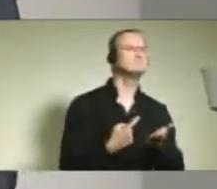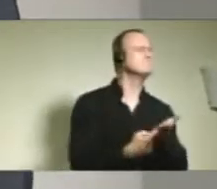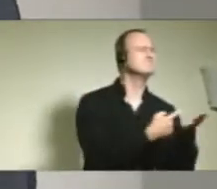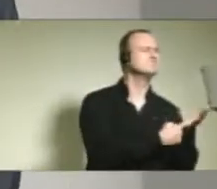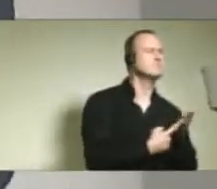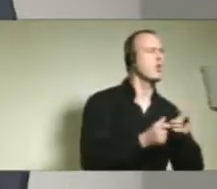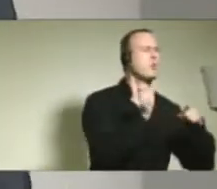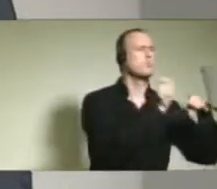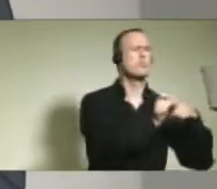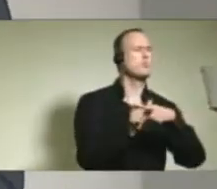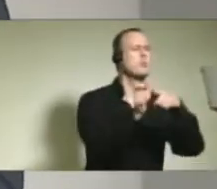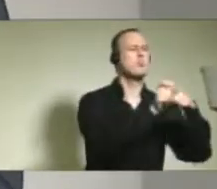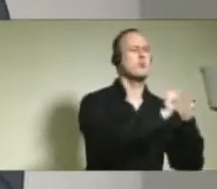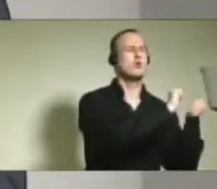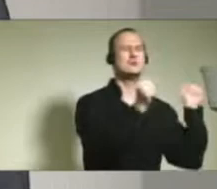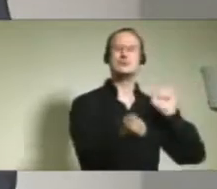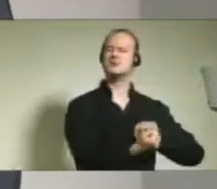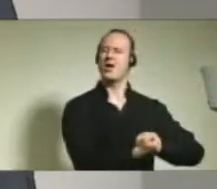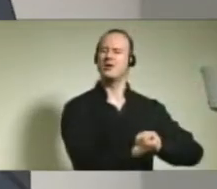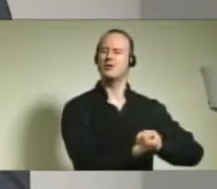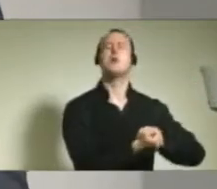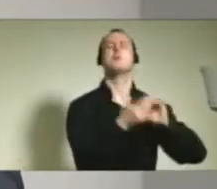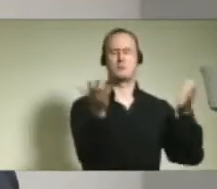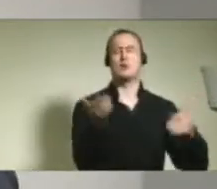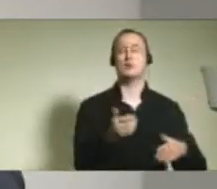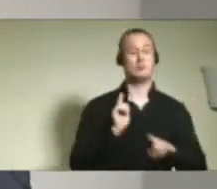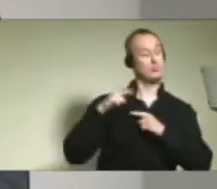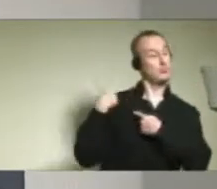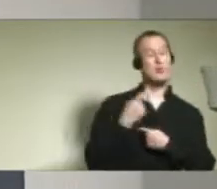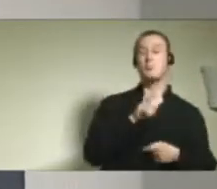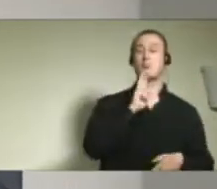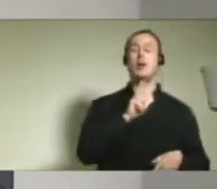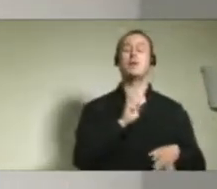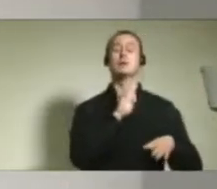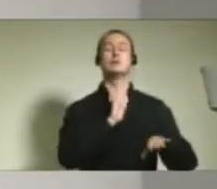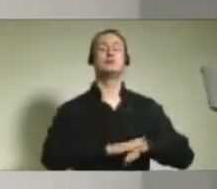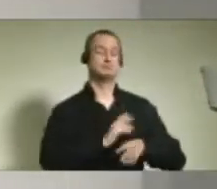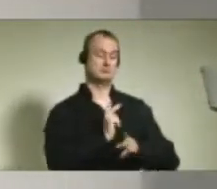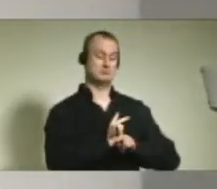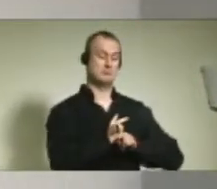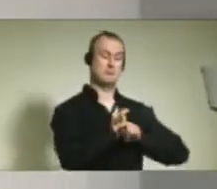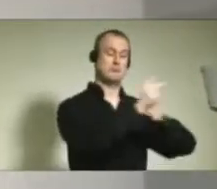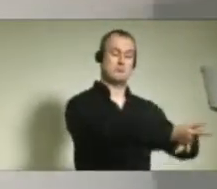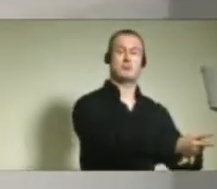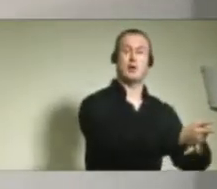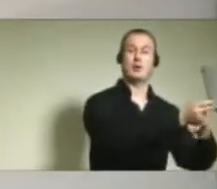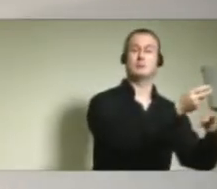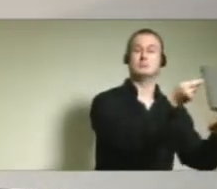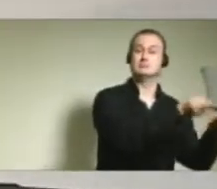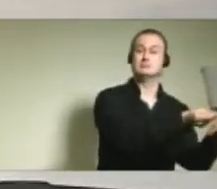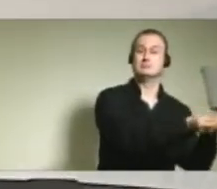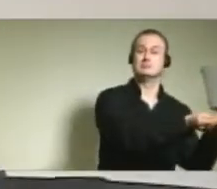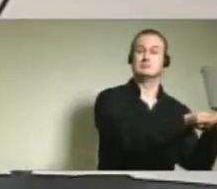enjeu. Alors, je lui donne la parole pour vous expliquer ce phénomène et leur combat.